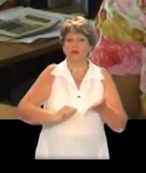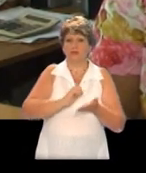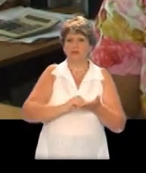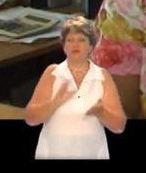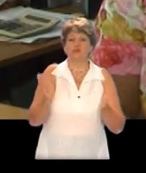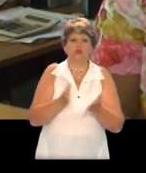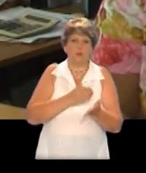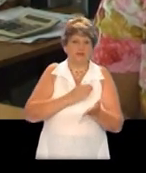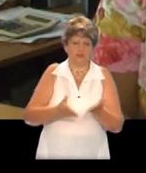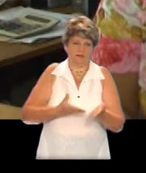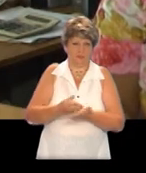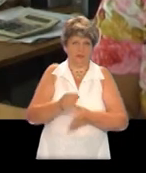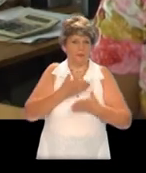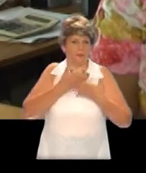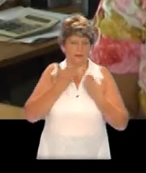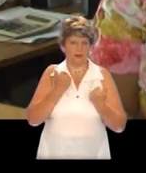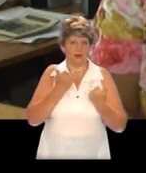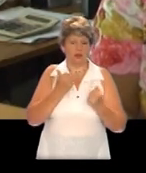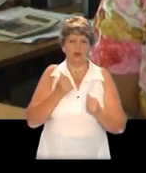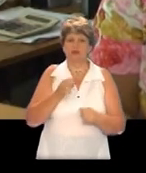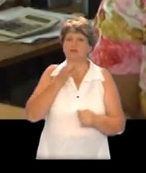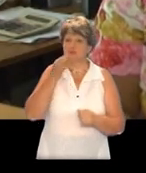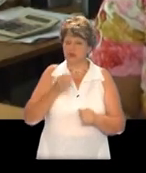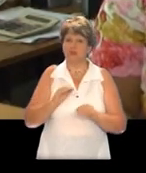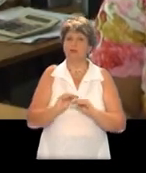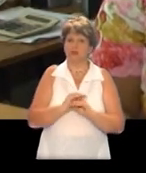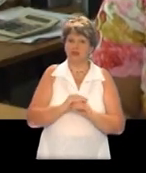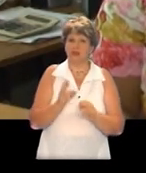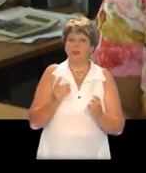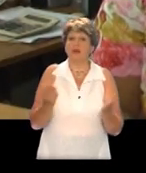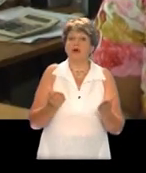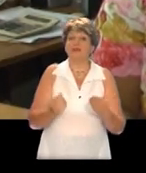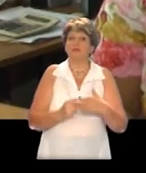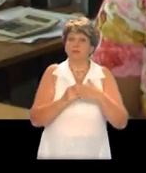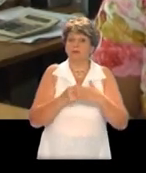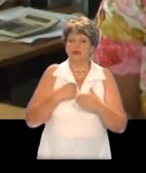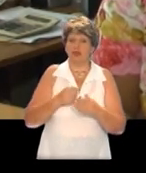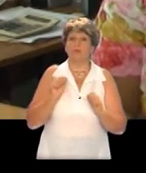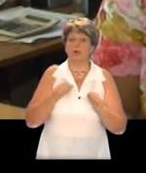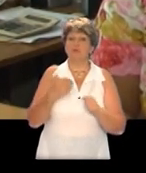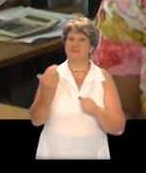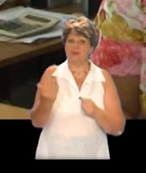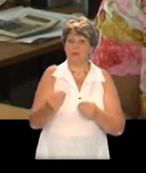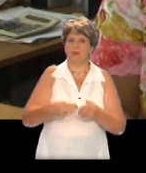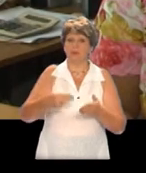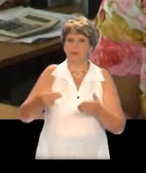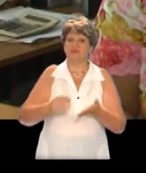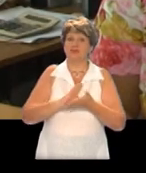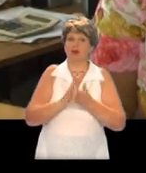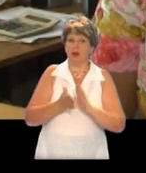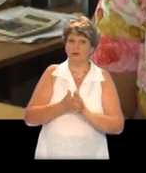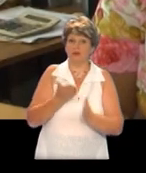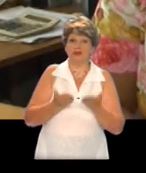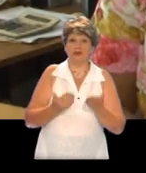сплачують зовсім податки. Скажіть, будь ласка, на якій підставі я можу з ними підписати договір, якщо вони не сплачують